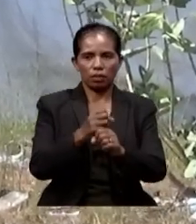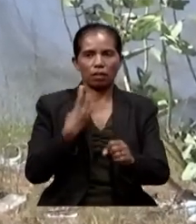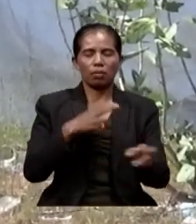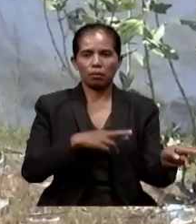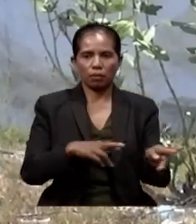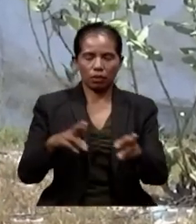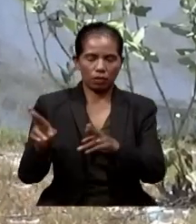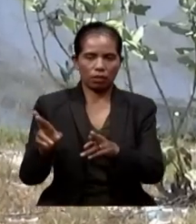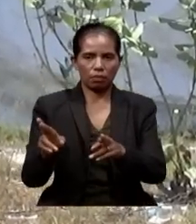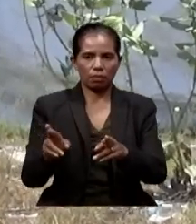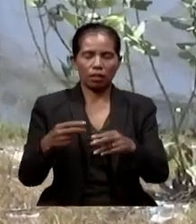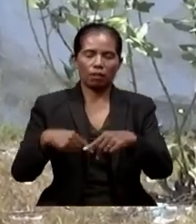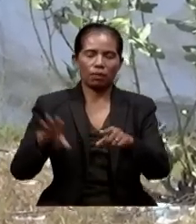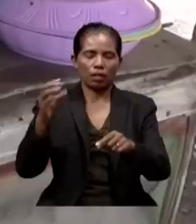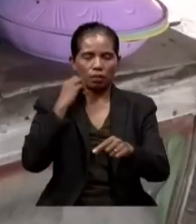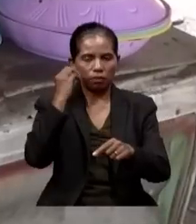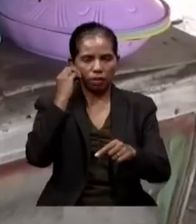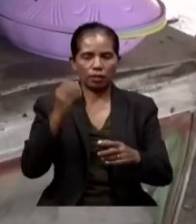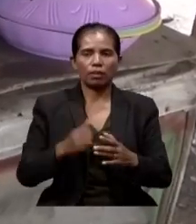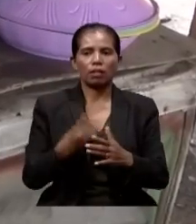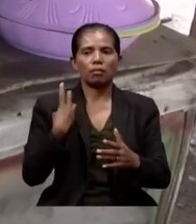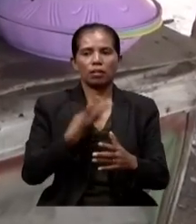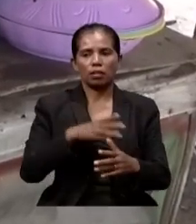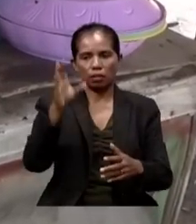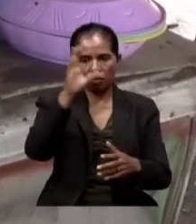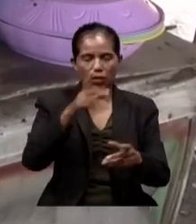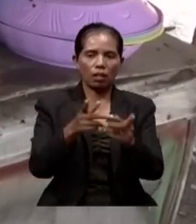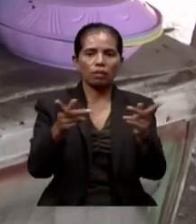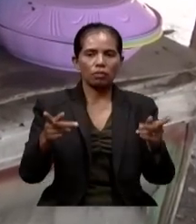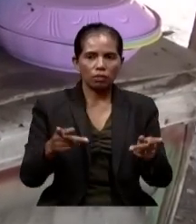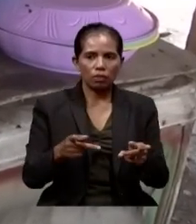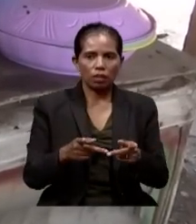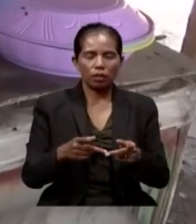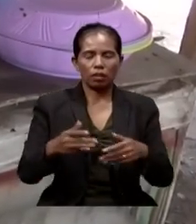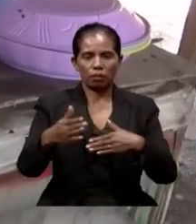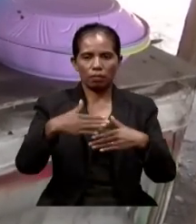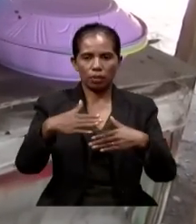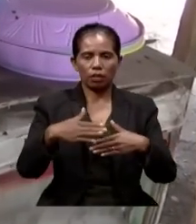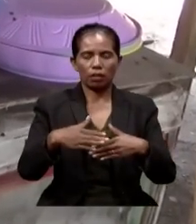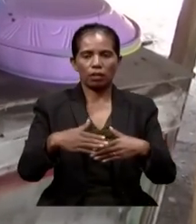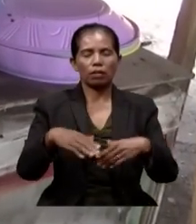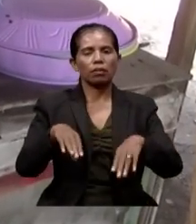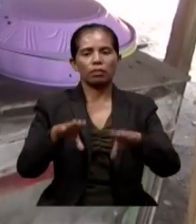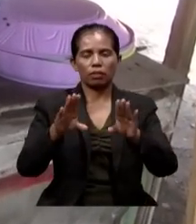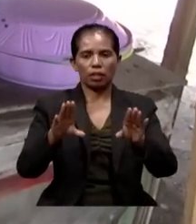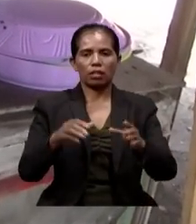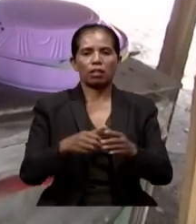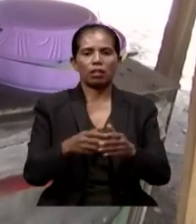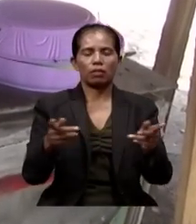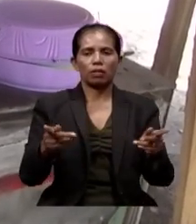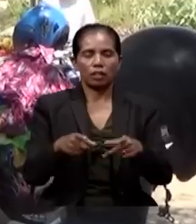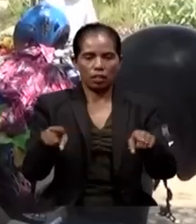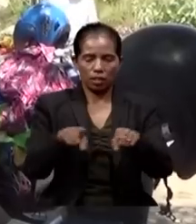am prun do bela am sai tu ami se buka fatin ne ve besin asa ta ami ve besa fatin ne runi fatin asa ne